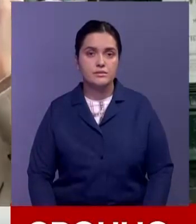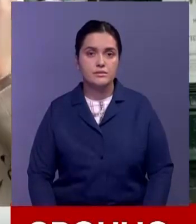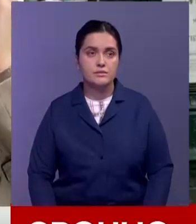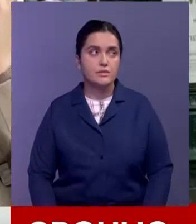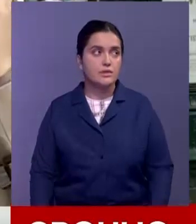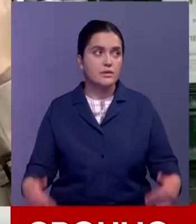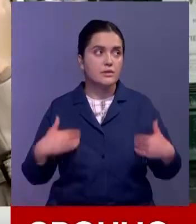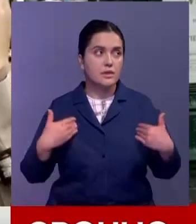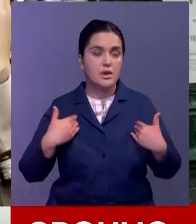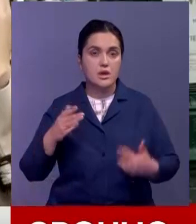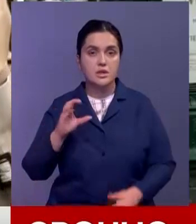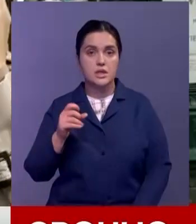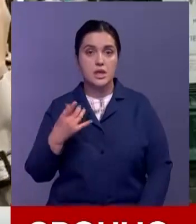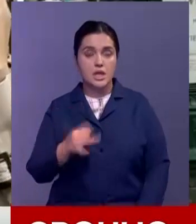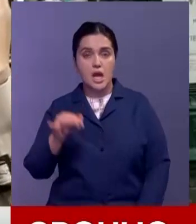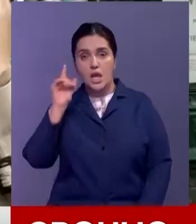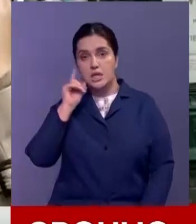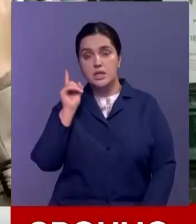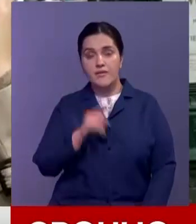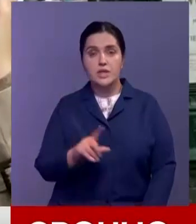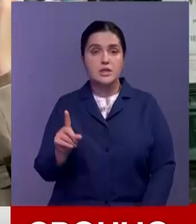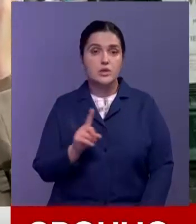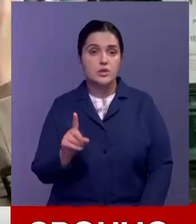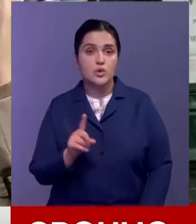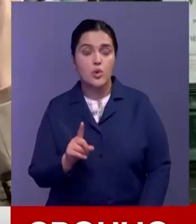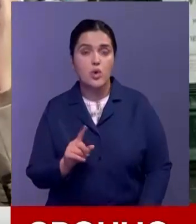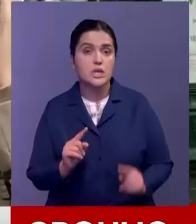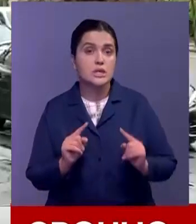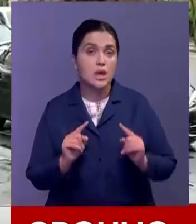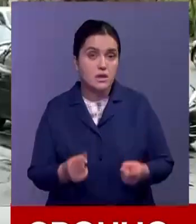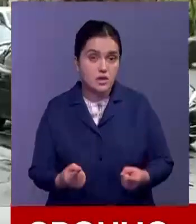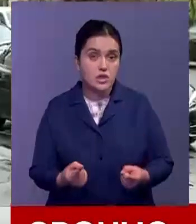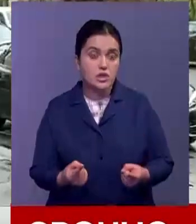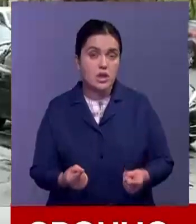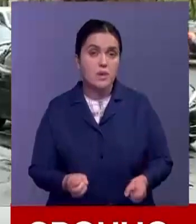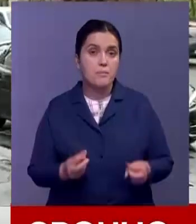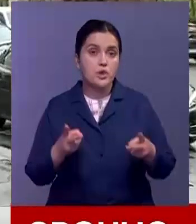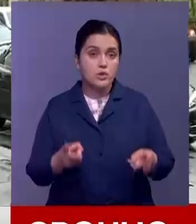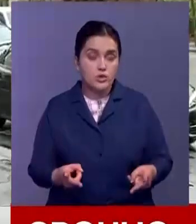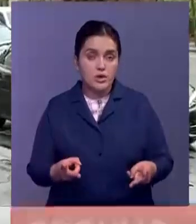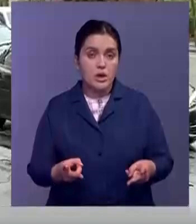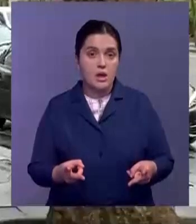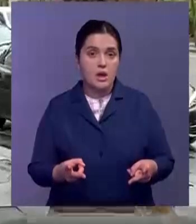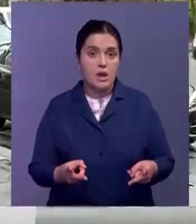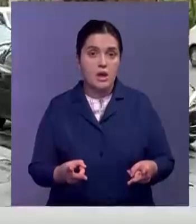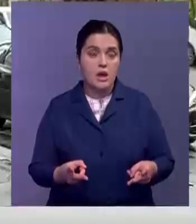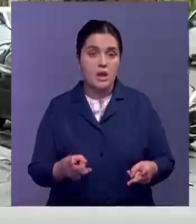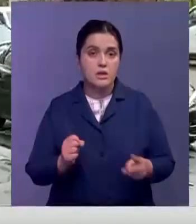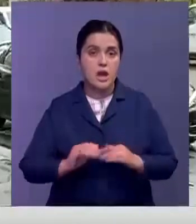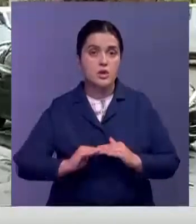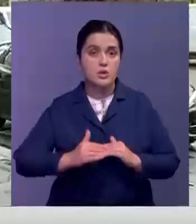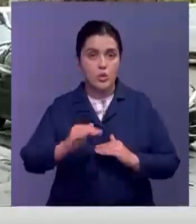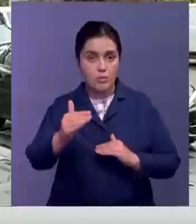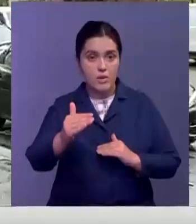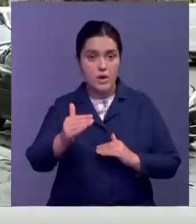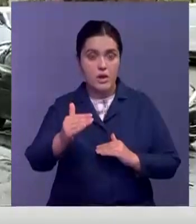Здравствуйте, Сергей. Известно, что задержан подозреваемый. Его задержали на ступеньках